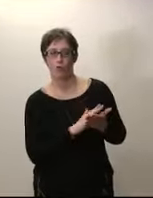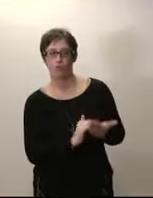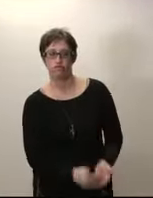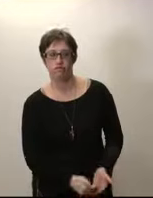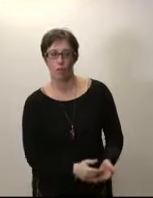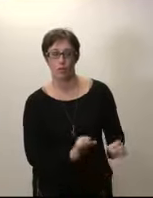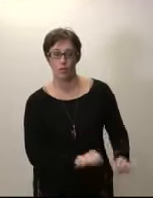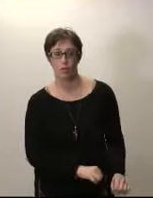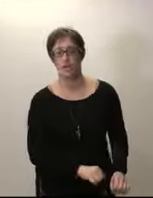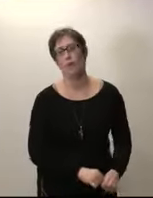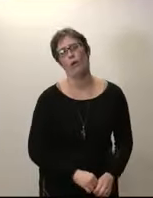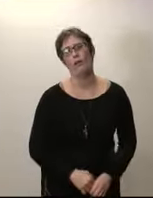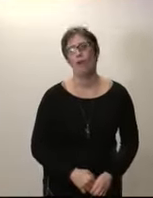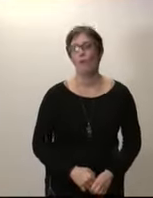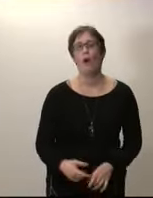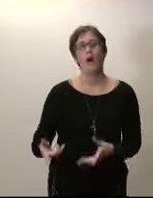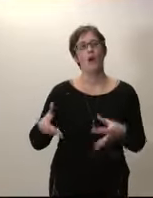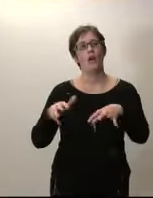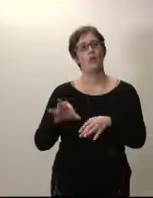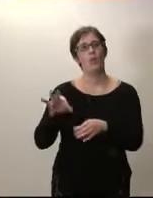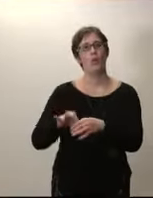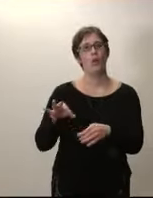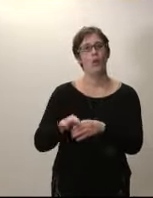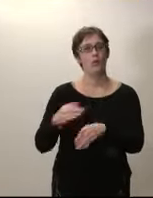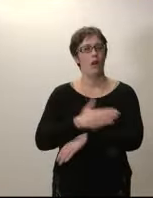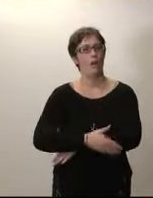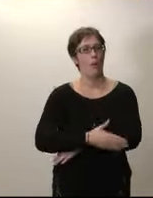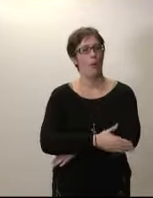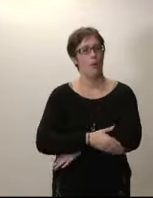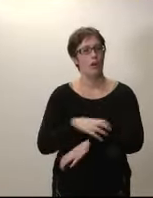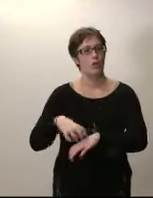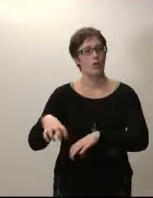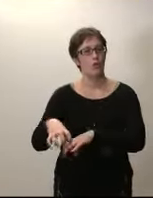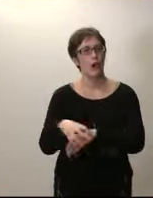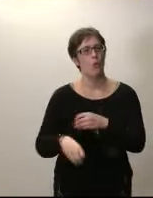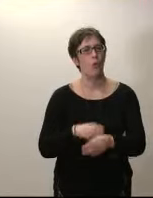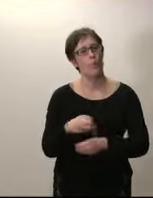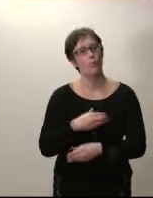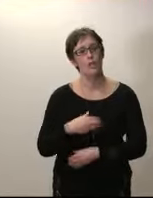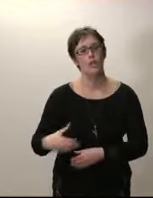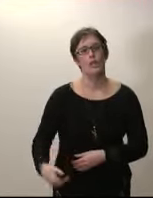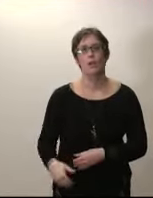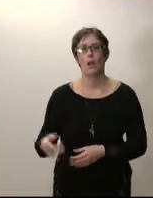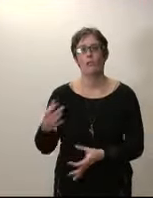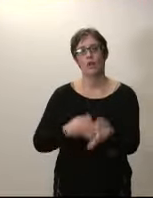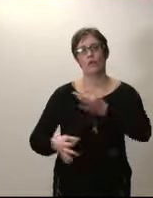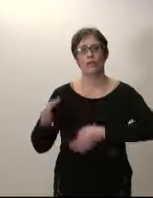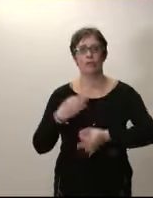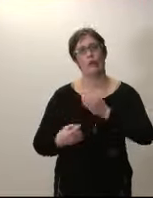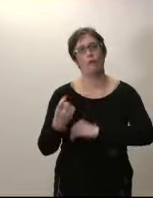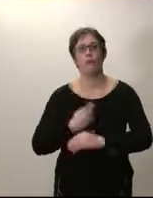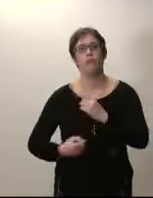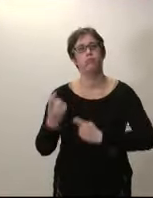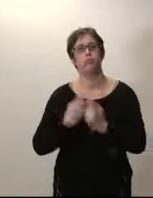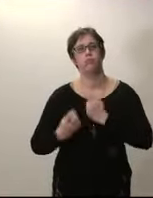ce que vous disiez dans les réunions électorales, notamment pendant la campagne des cantonales ou pendant la deuxième campagne des municipales. Le fait est que j'avais raison. Lorsque je